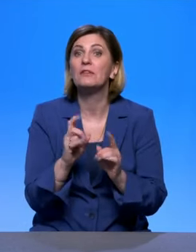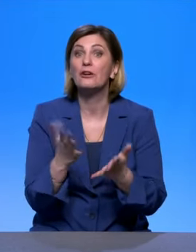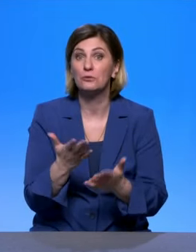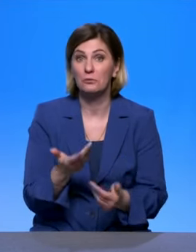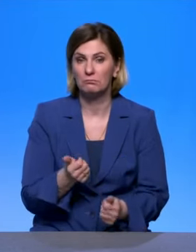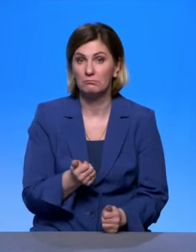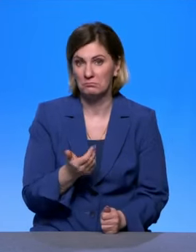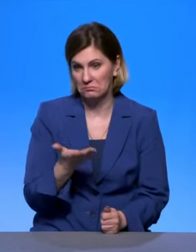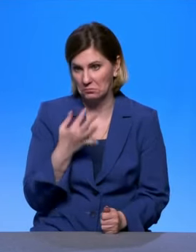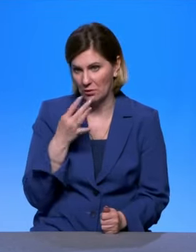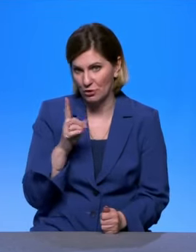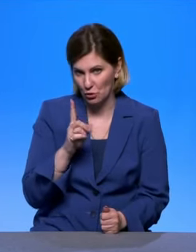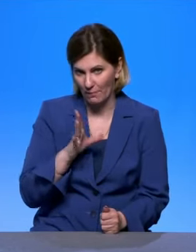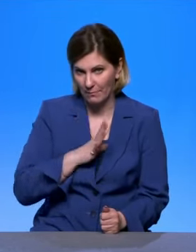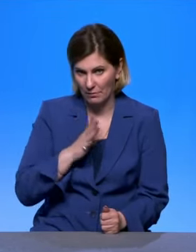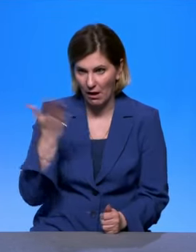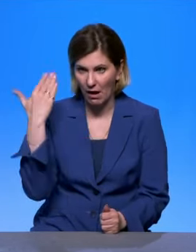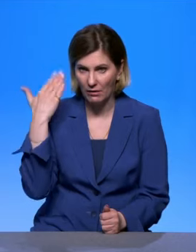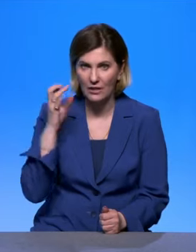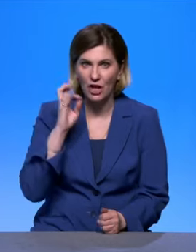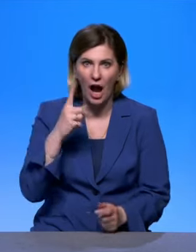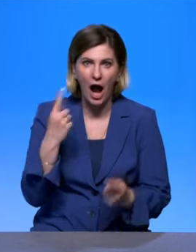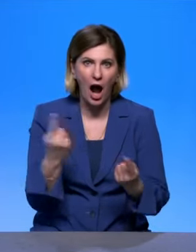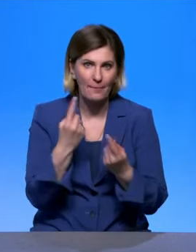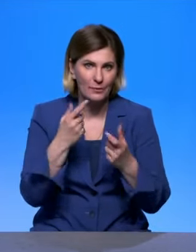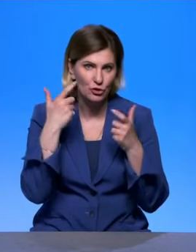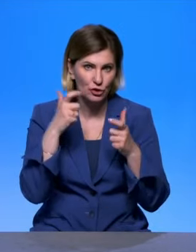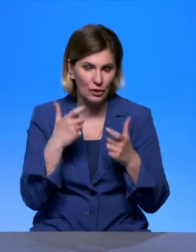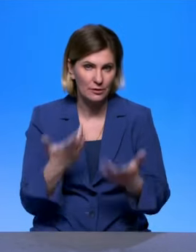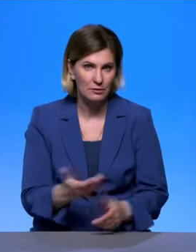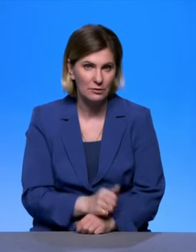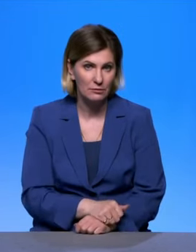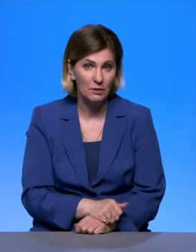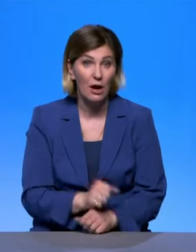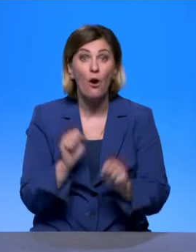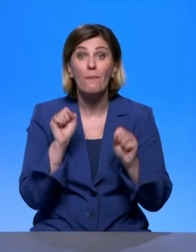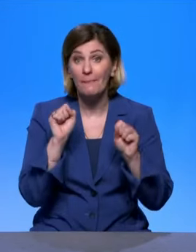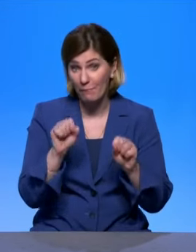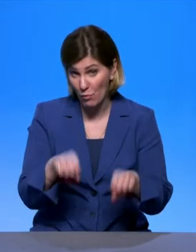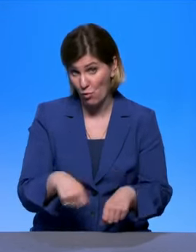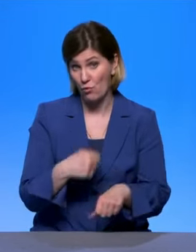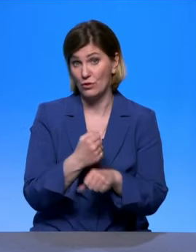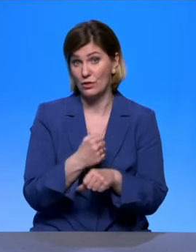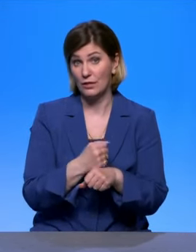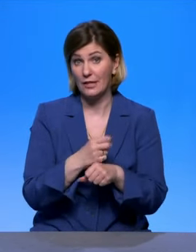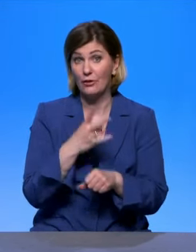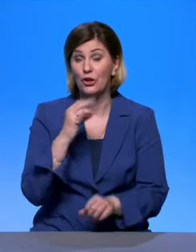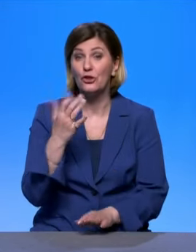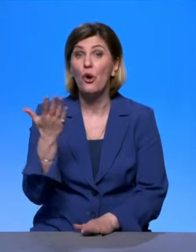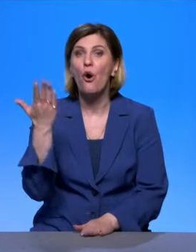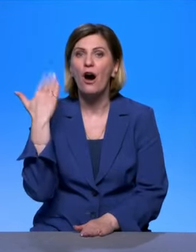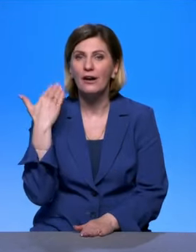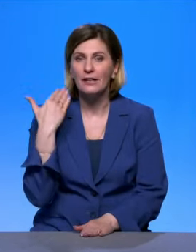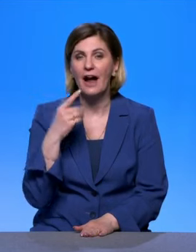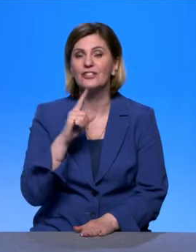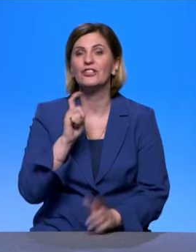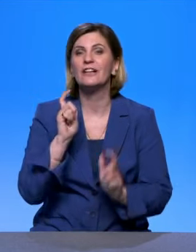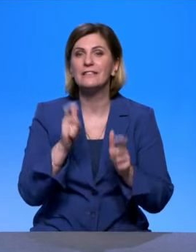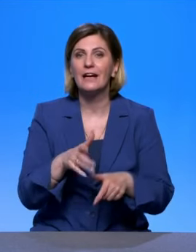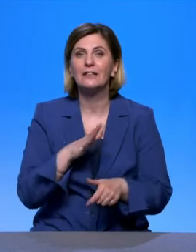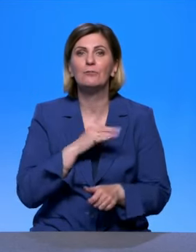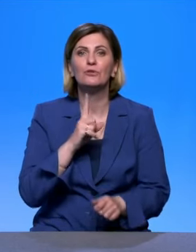нельзя? Почему нельзя вернуться к обычным экзаменам в школу? Ну раньше, понимаете, можно сделать. Но дело все в том, что раньше, согласитесь, во-первых, много